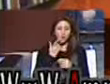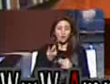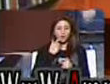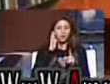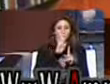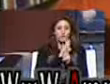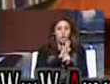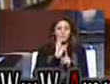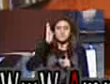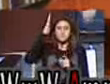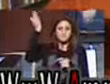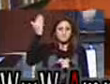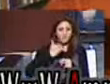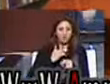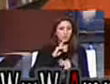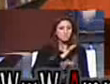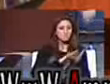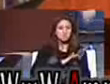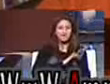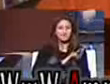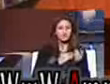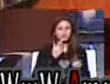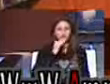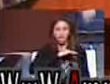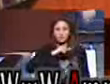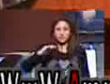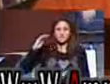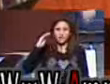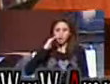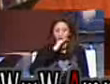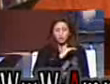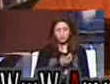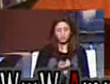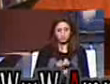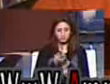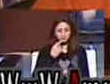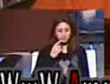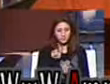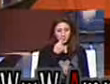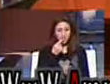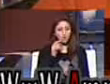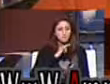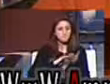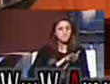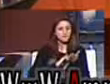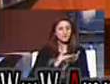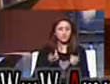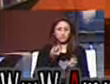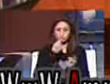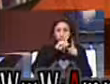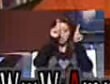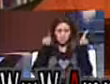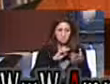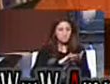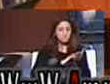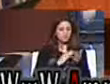اللي هي المستورده مش موجوده وحاجات الاطفال بالذات زي الاوتروفين والحاجات دي كلها ناقصه جدا من السوق ده طبعا